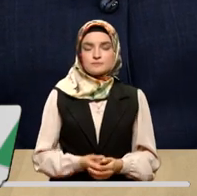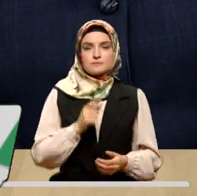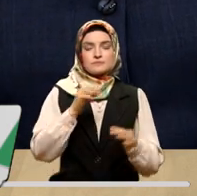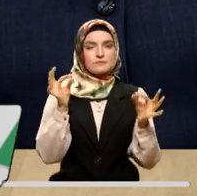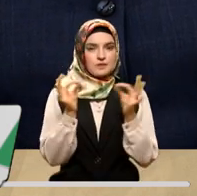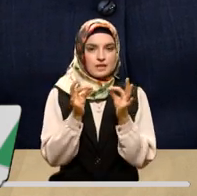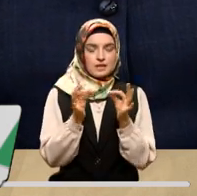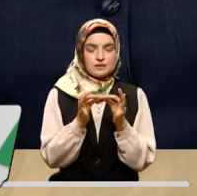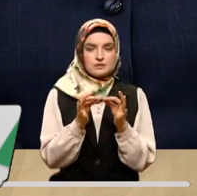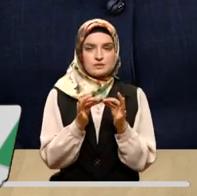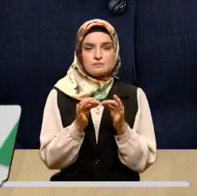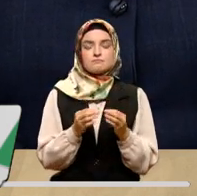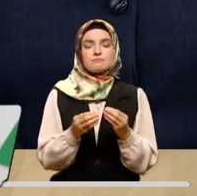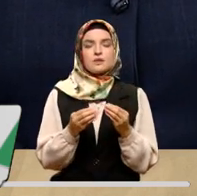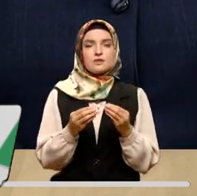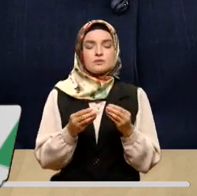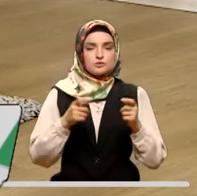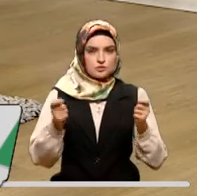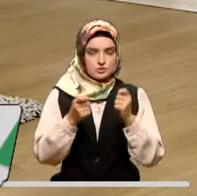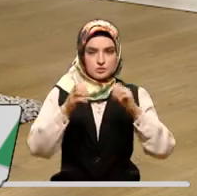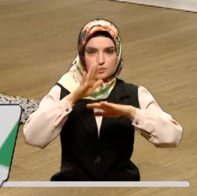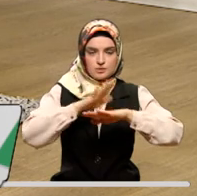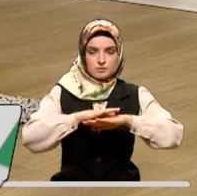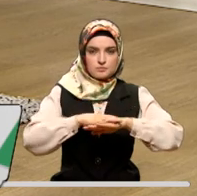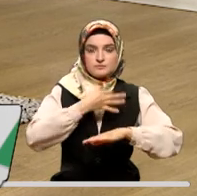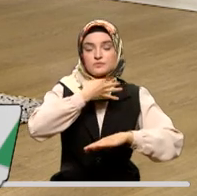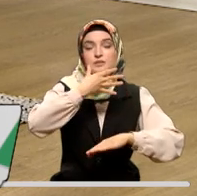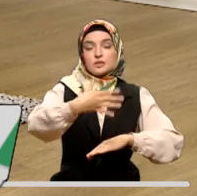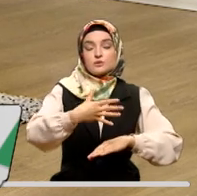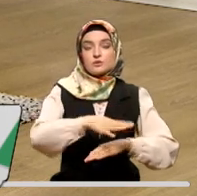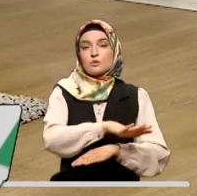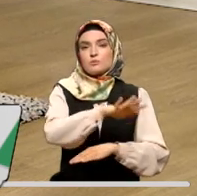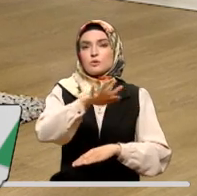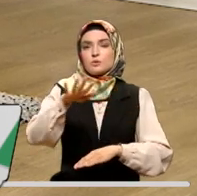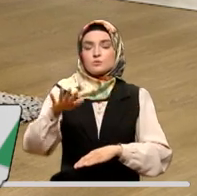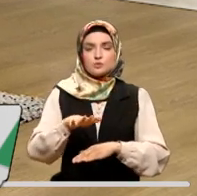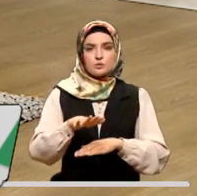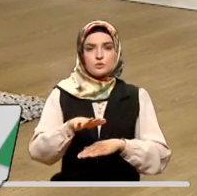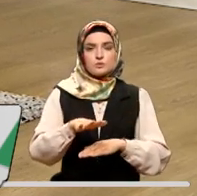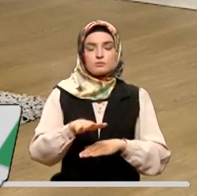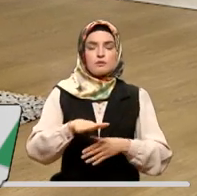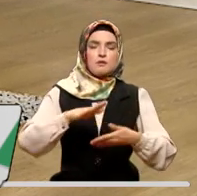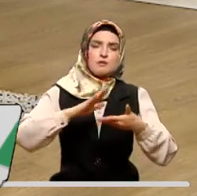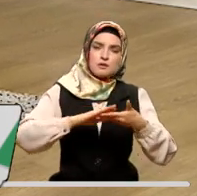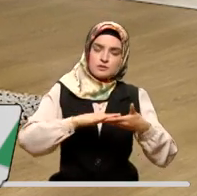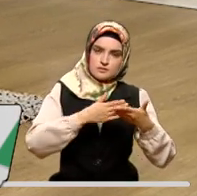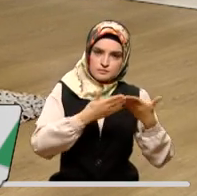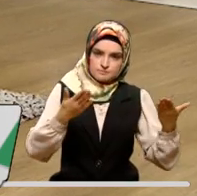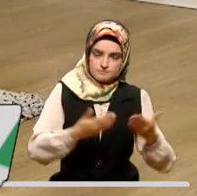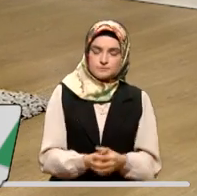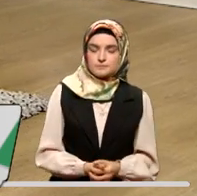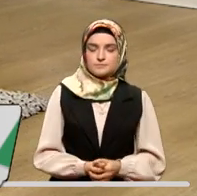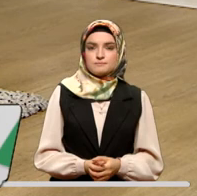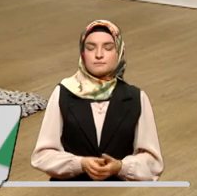erken adımdı bu. Teşekkür ediyorum bütün taşra teşkilatımıza. Hepsi yavaş